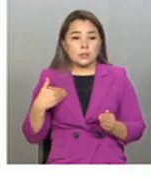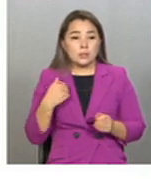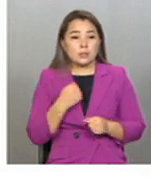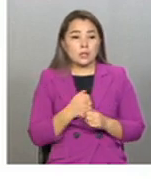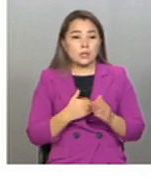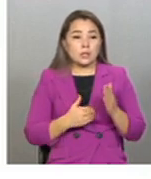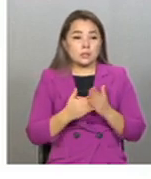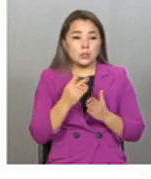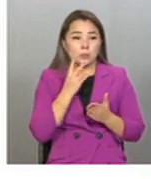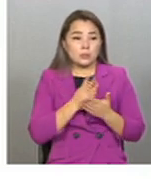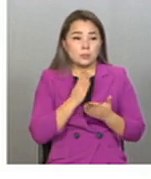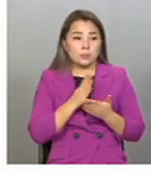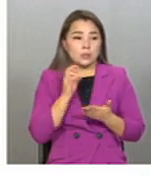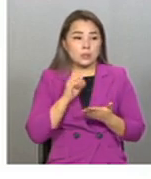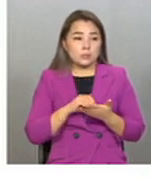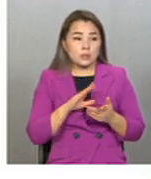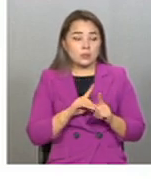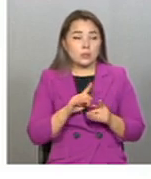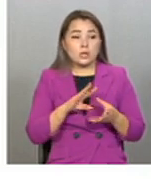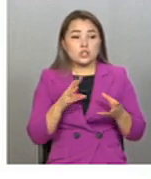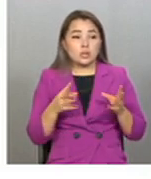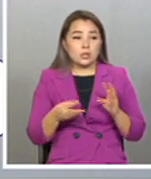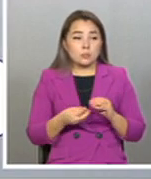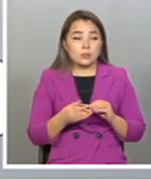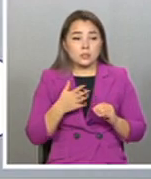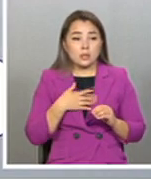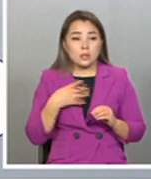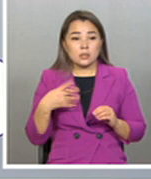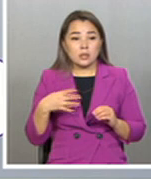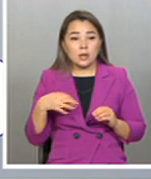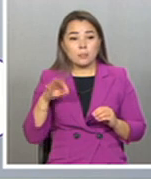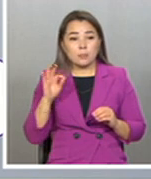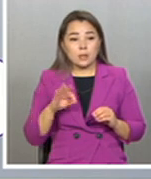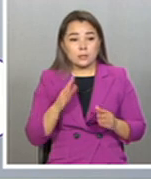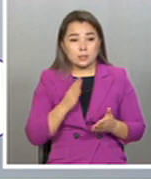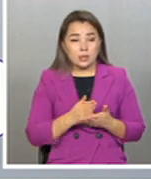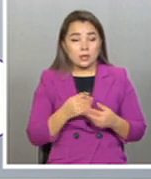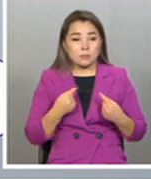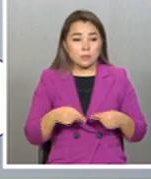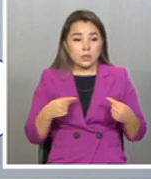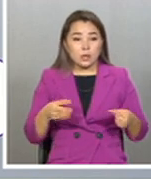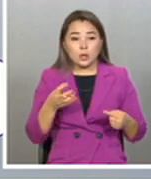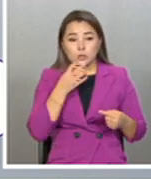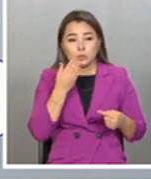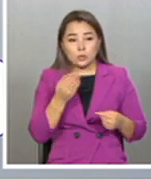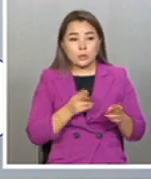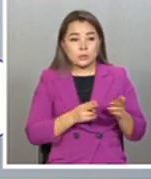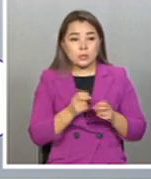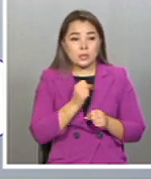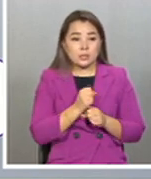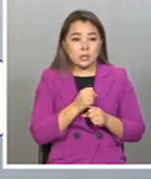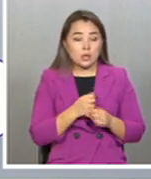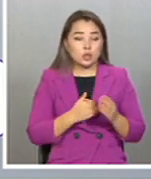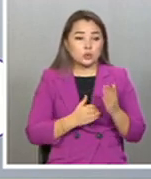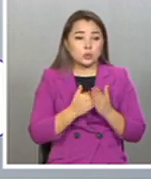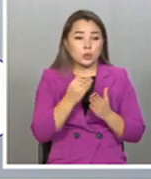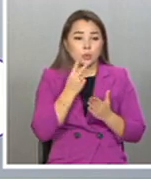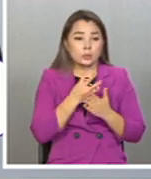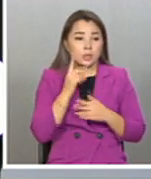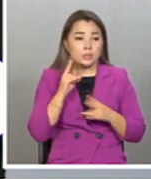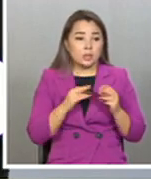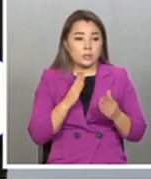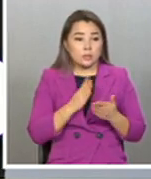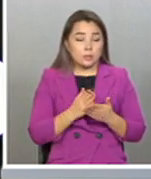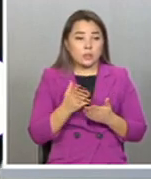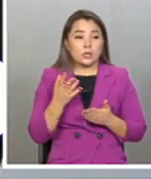Пайдалы әрекет коэффициенті жалпы бізде 40% құрайды. Бұл басқа жылу қозғалтқыштармен салыстырғанда жоғары болып есептеледі. Және